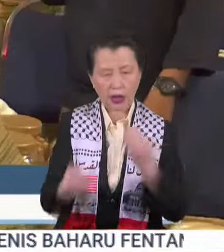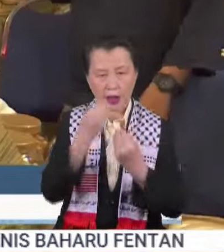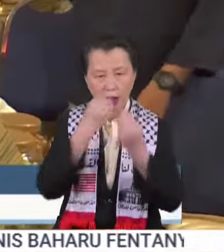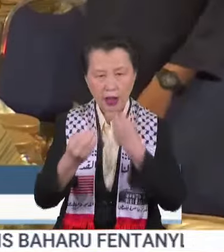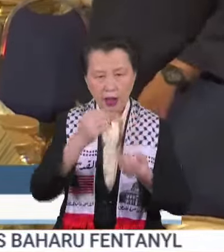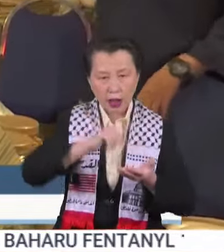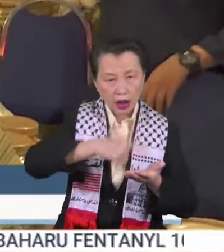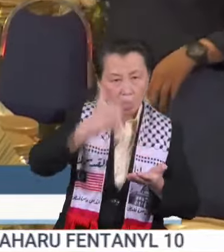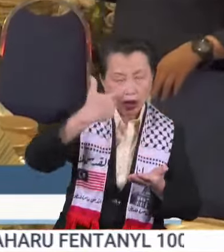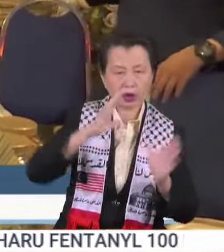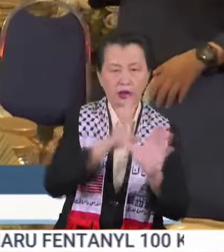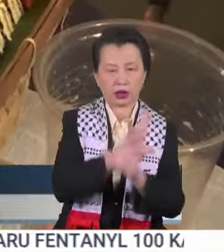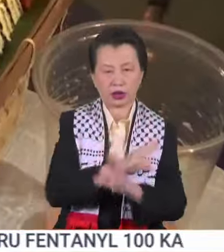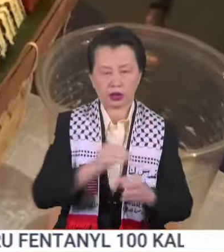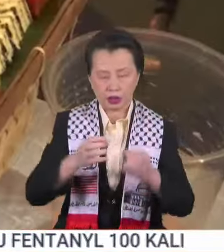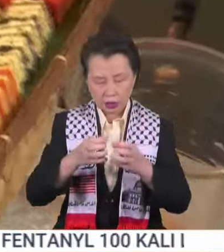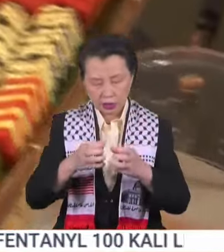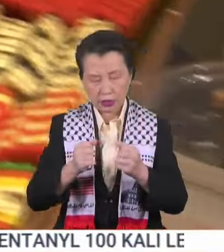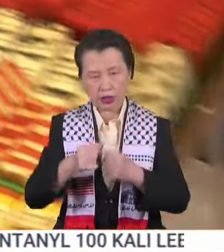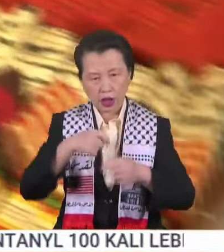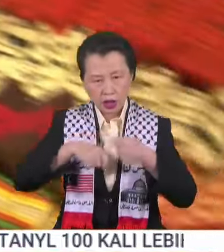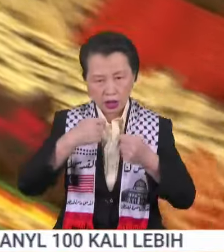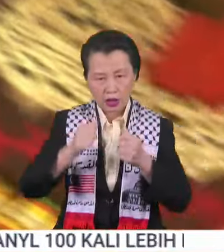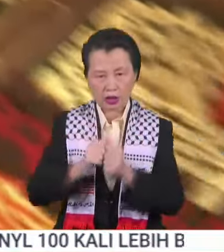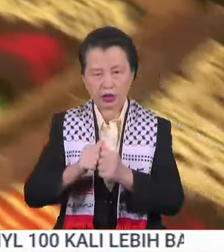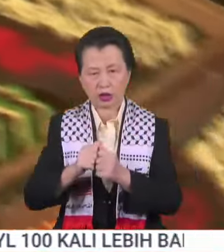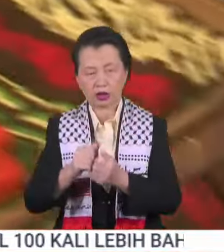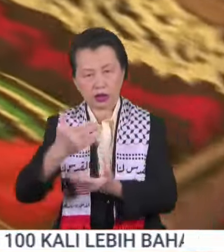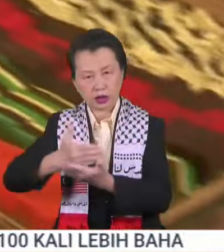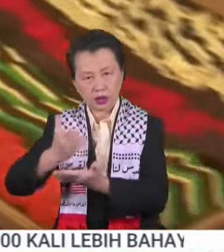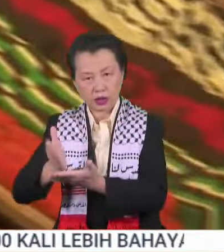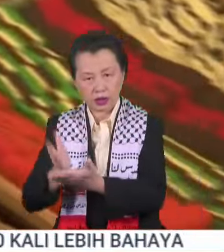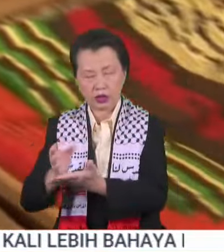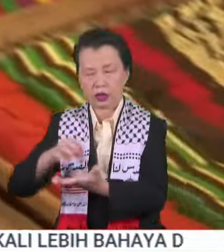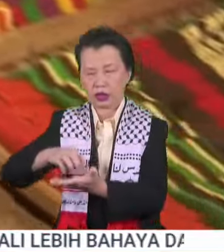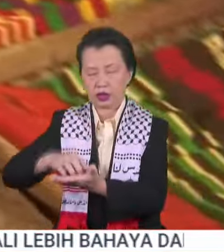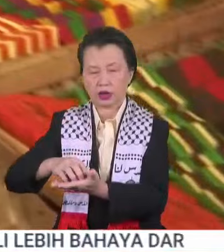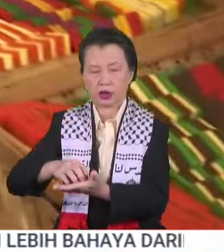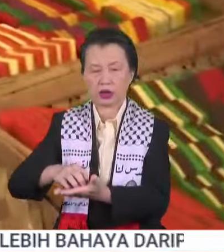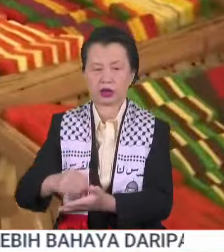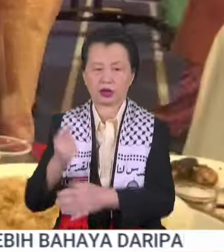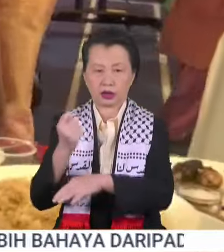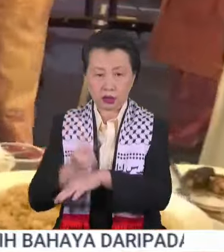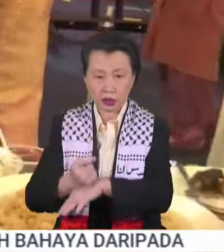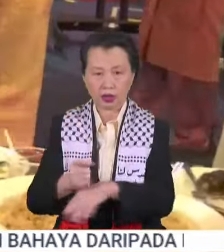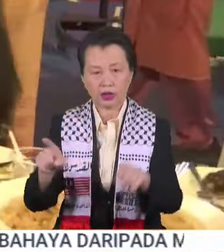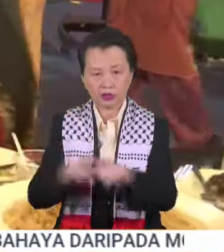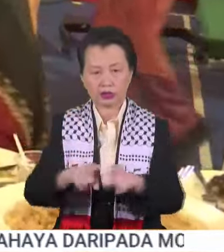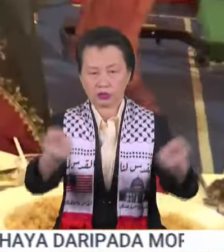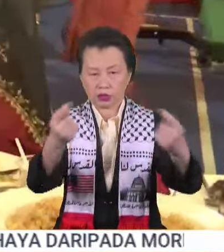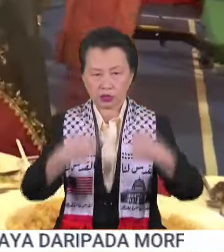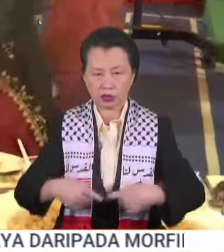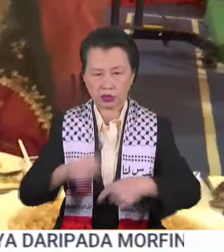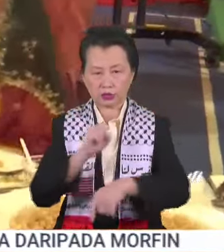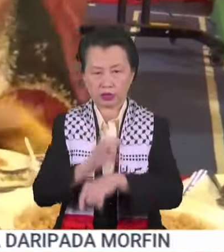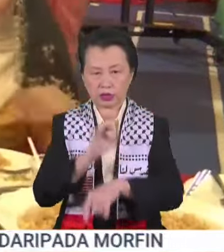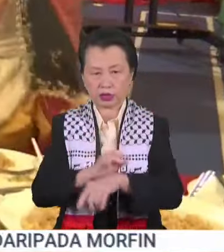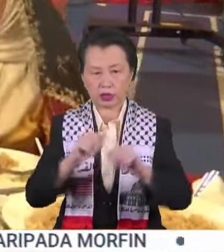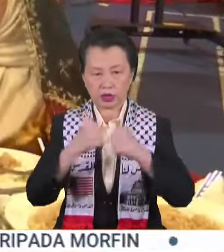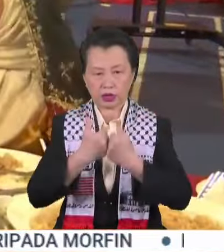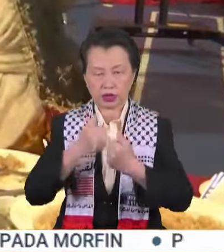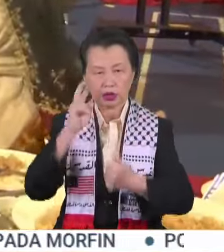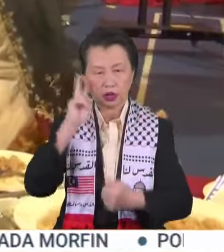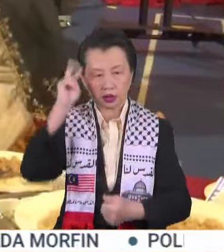seperti laksa Sarawak, ketupat lemang termasuk kek lapis Sarawak dan kuih muih tradisional. Turut hadir penasihat Persatuan